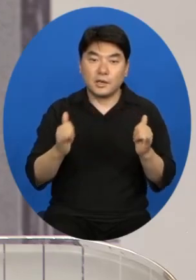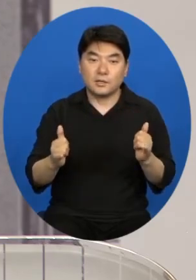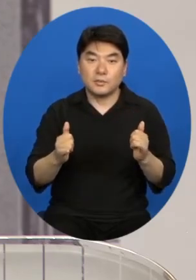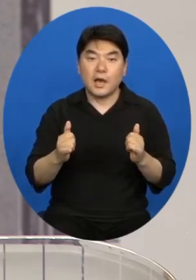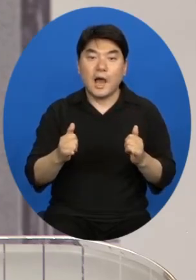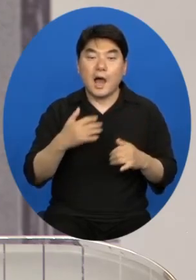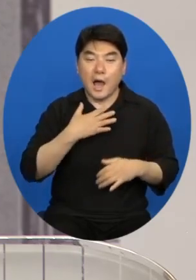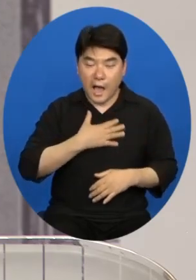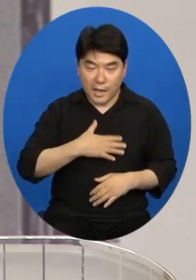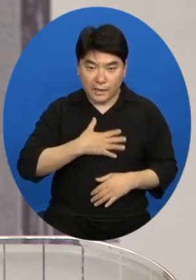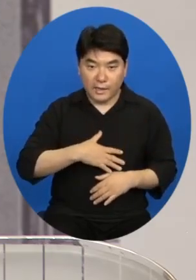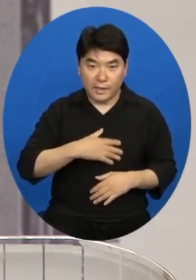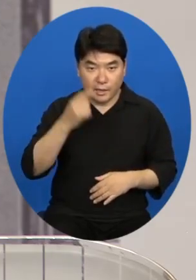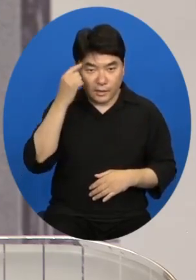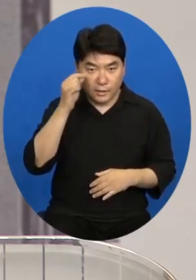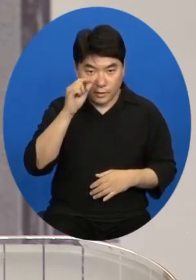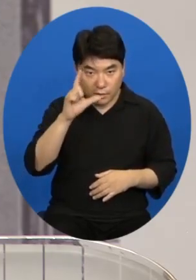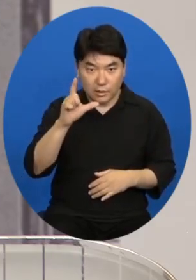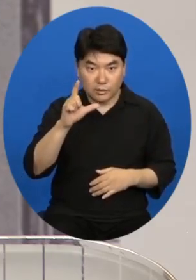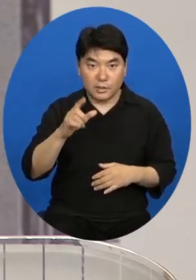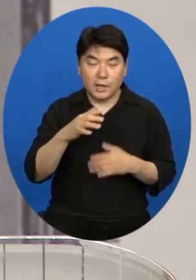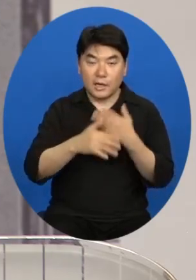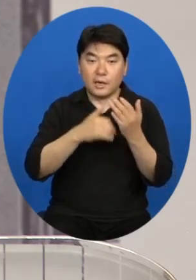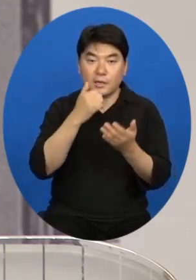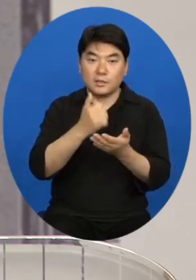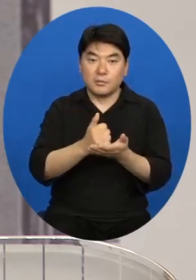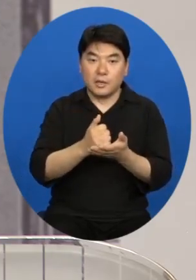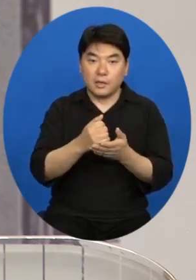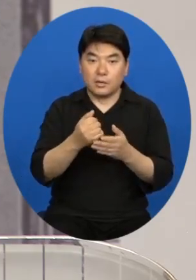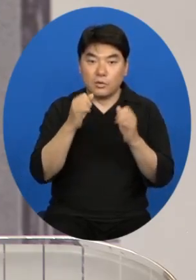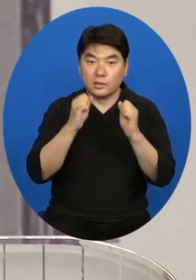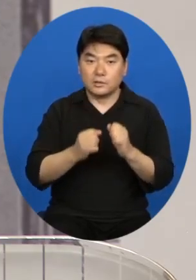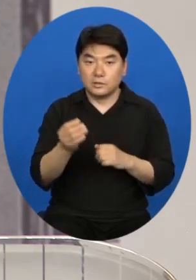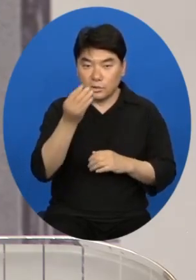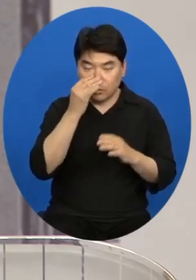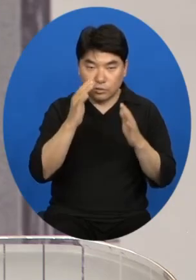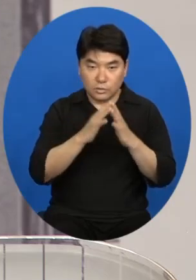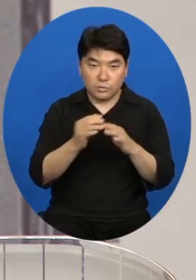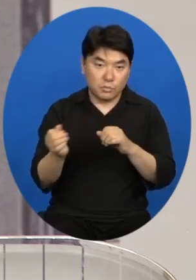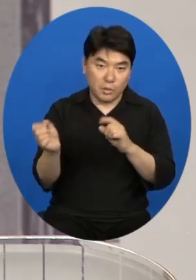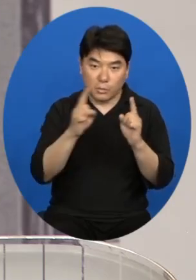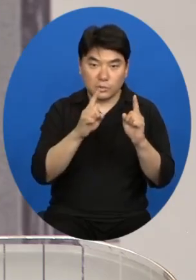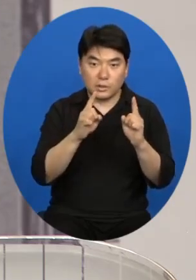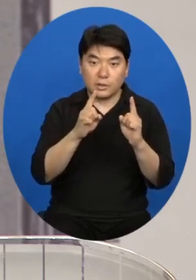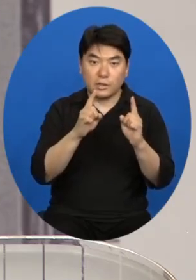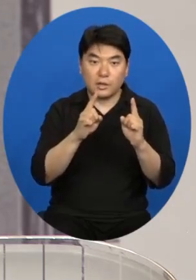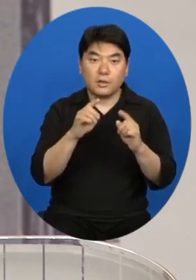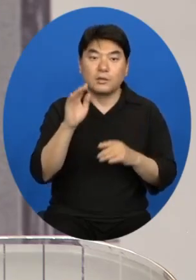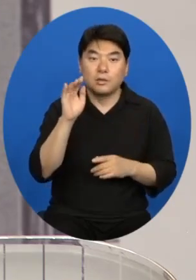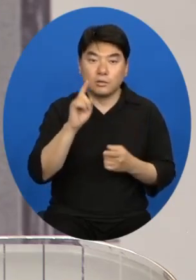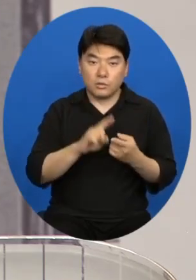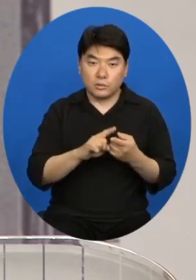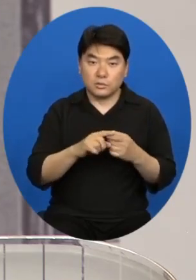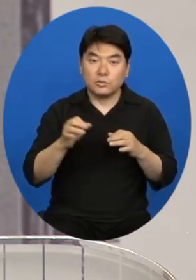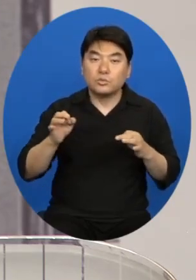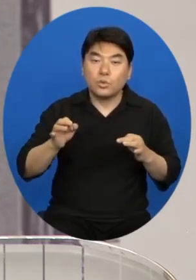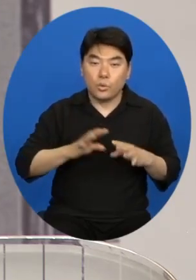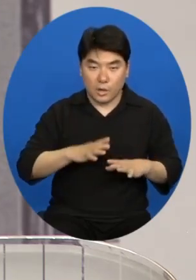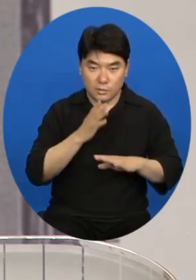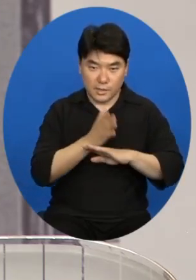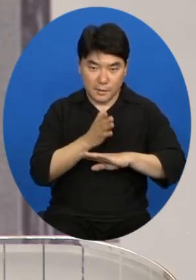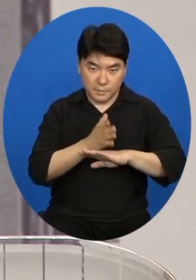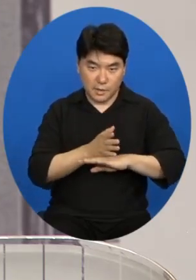자인지를 깨닫는 하나님이 거하시는 성전이 회복되게 된 것, 이게 더 놀라운